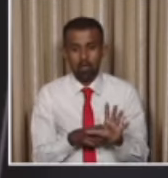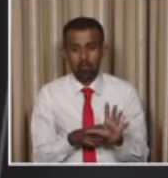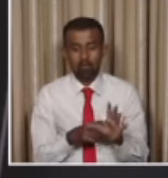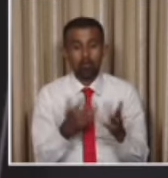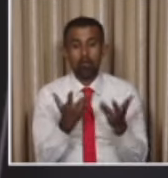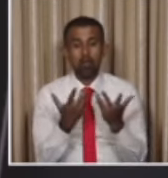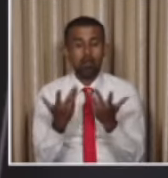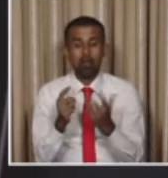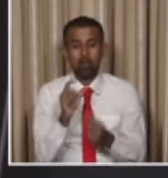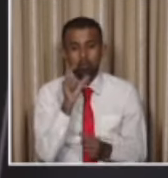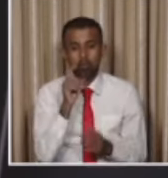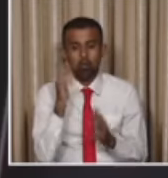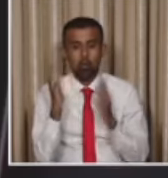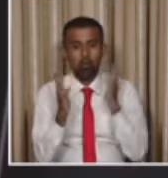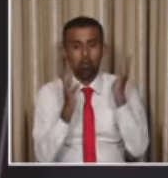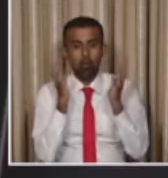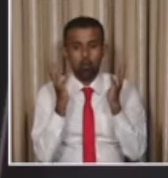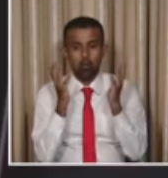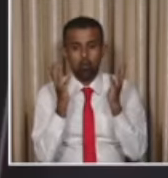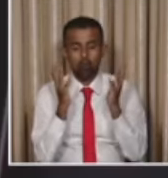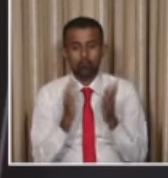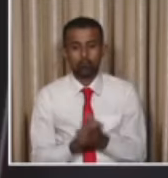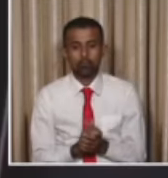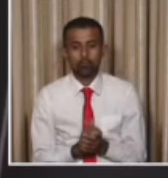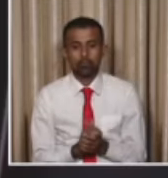හදලා තියෙන විදියට ලෝකේ